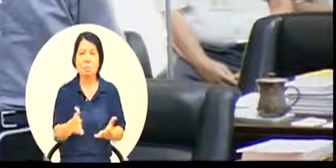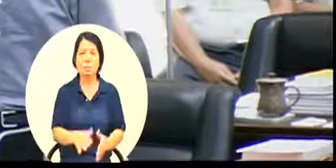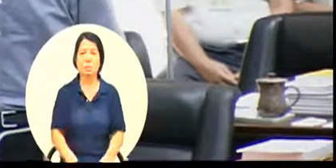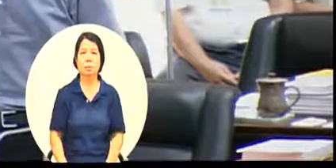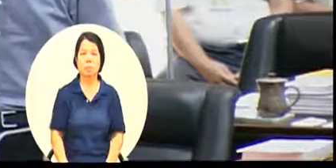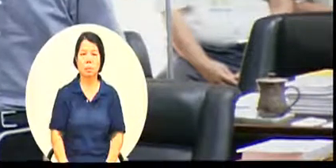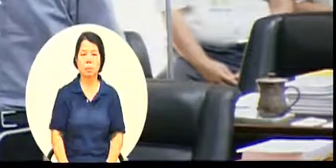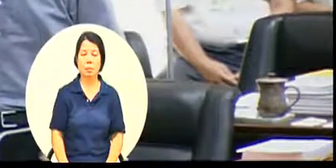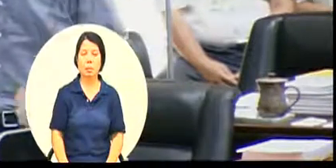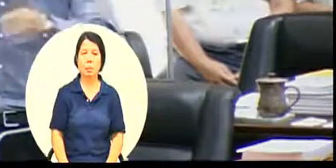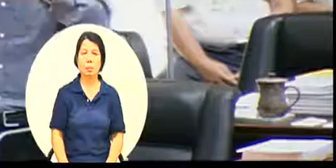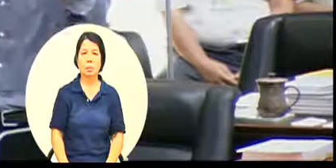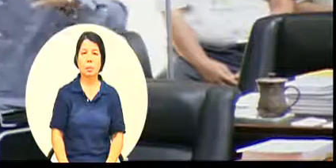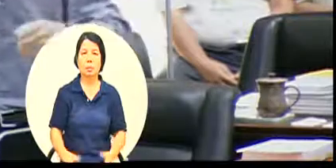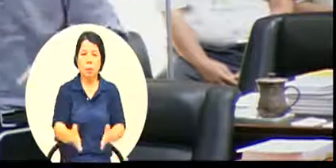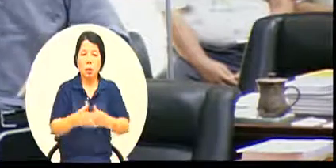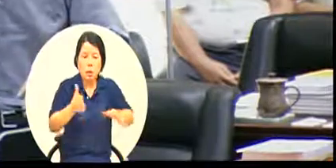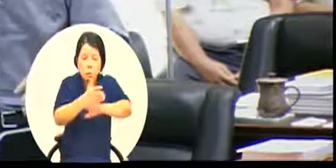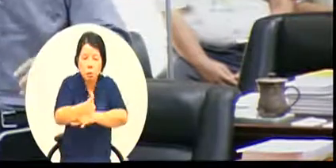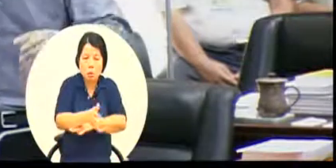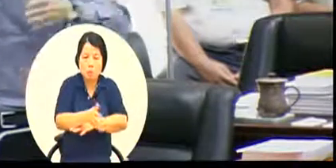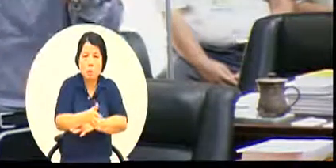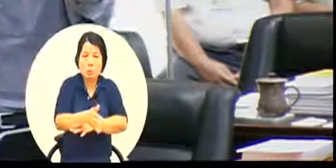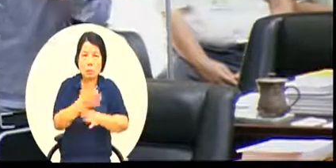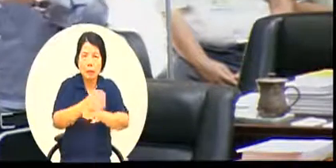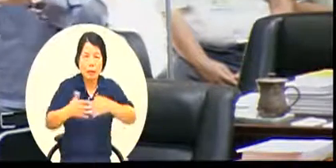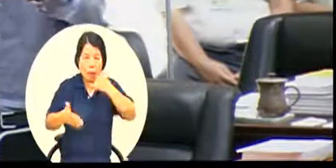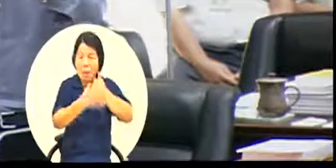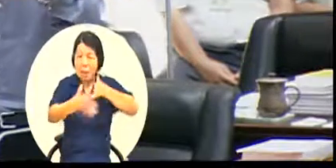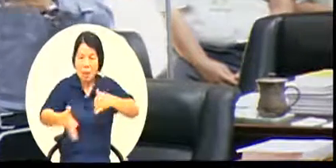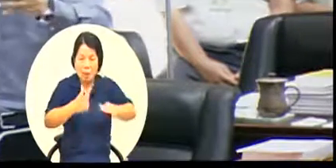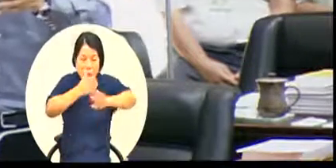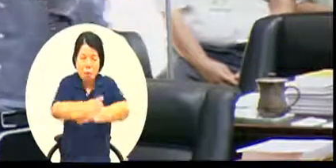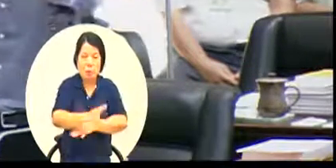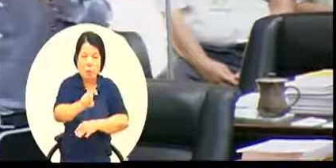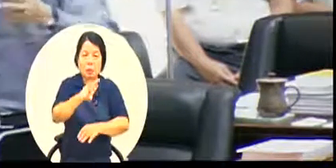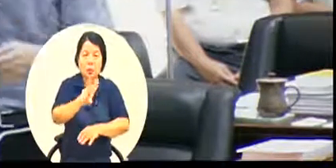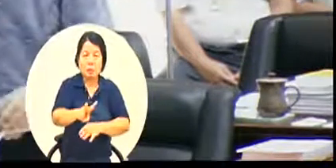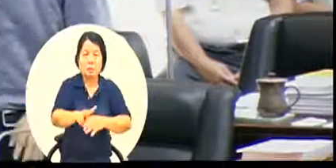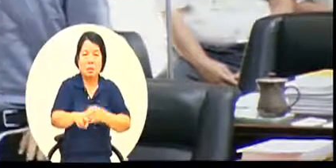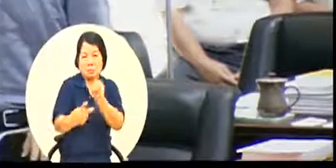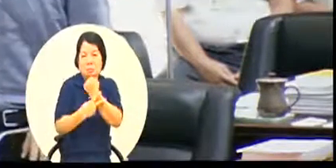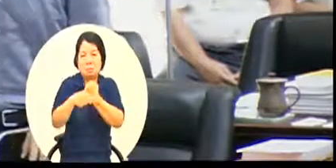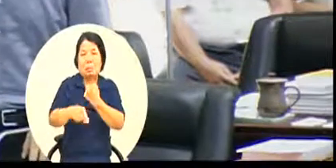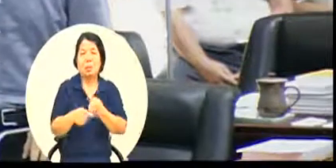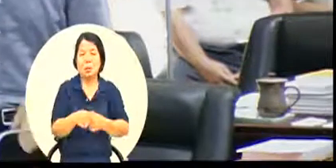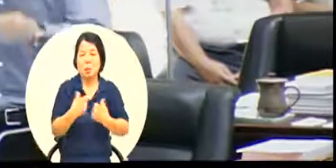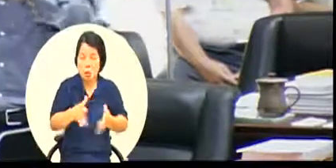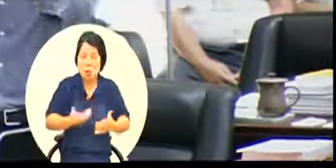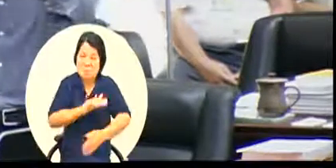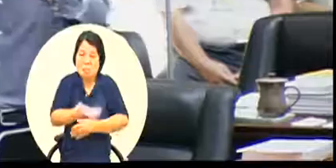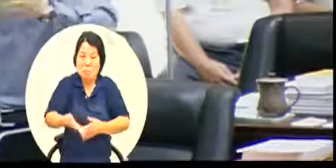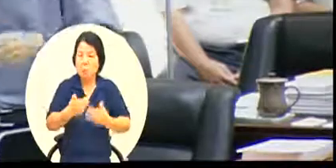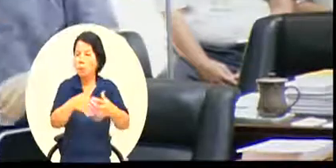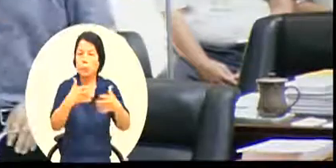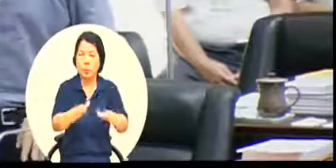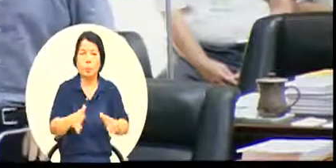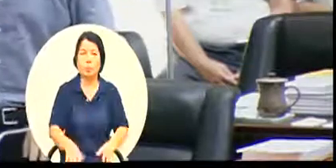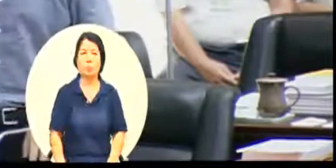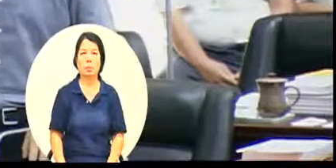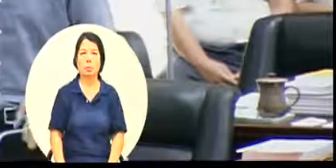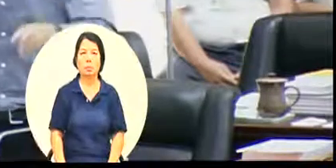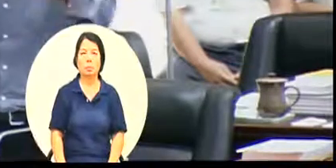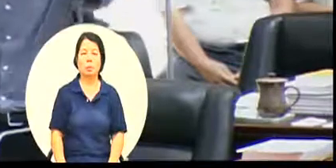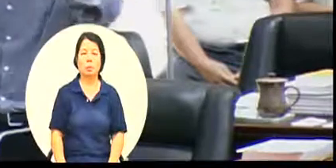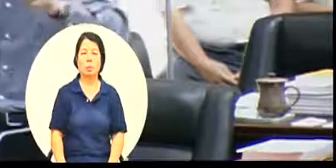里就十二海里，什么变成说超过十二海里我们还要要求，还没有让步，还希望他哦能够让步十二海里以外不要抓我